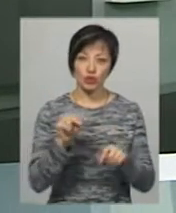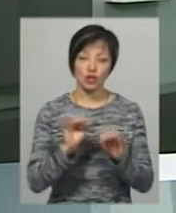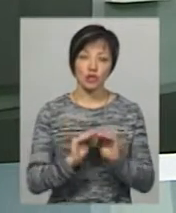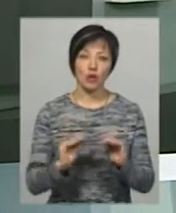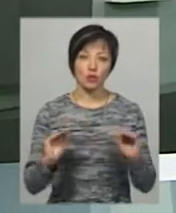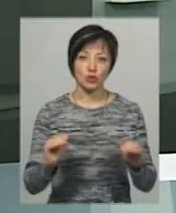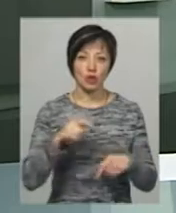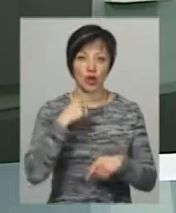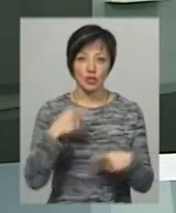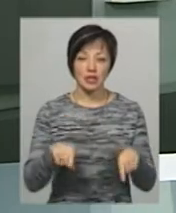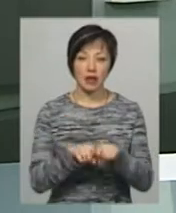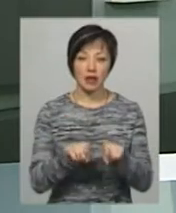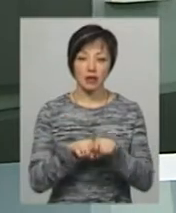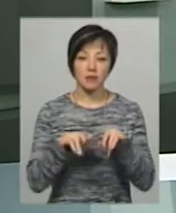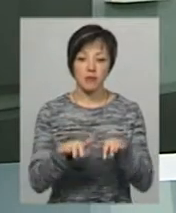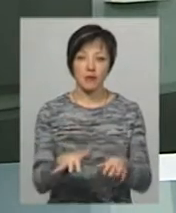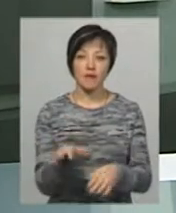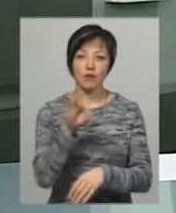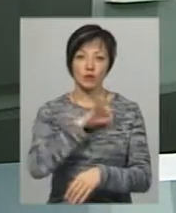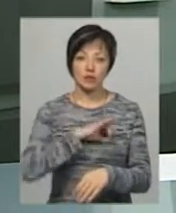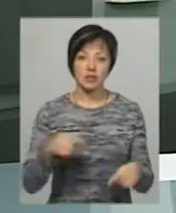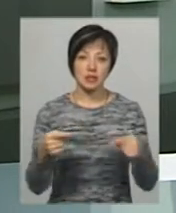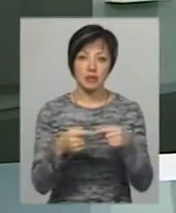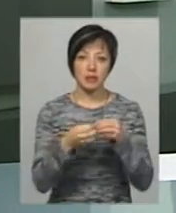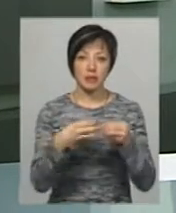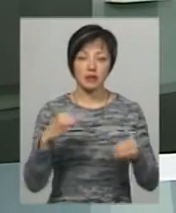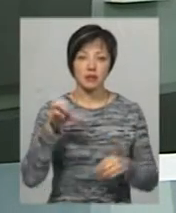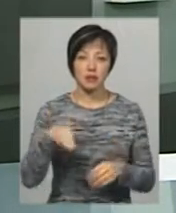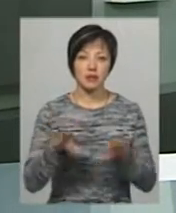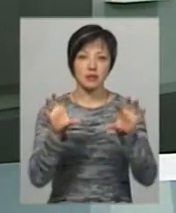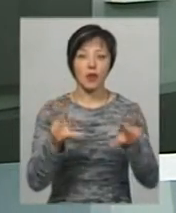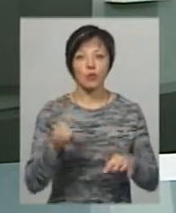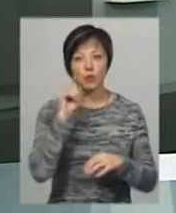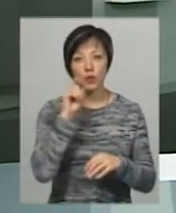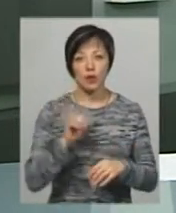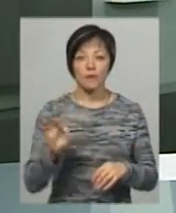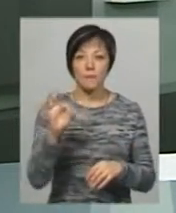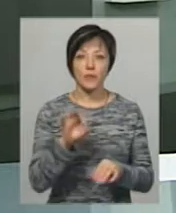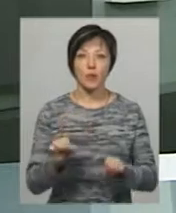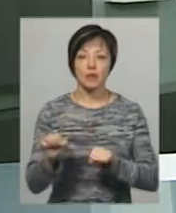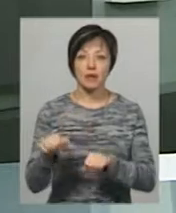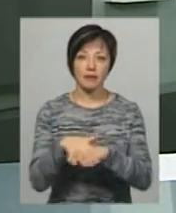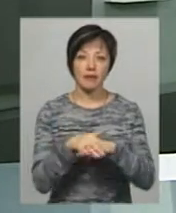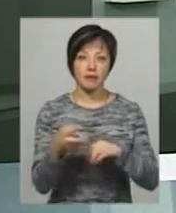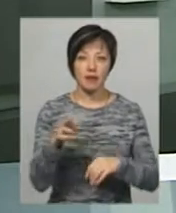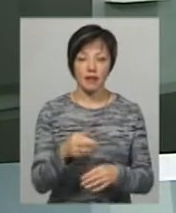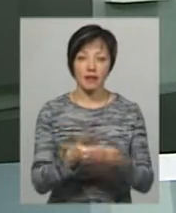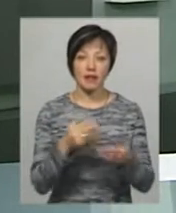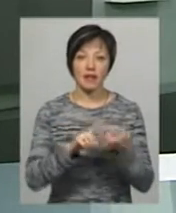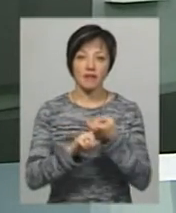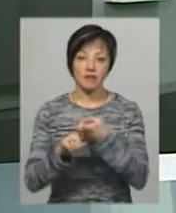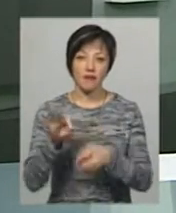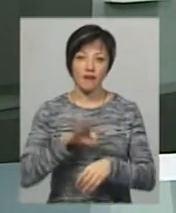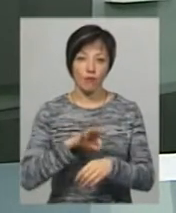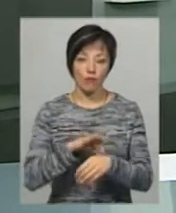садочку. Каже, такі міри використовують згідно 15 статті Закону України про захист населення від інфекційних